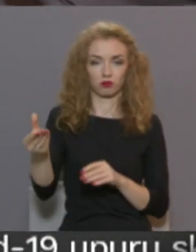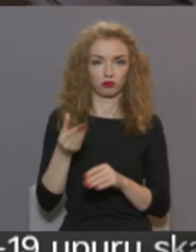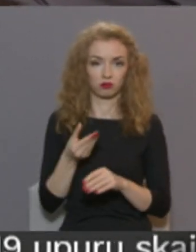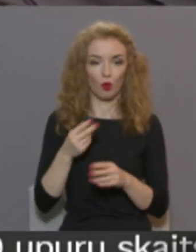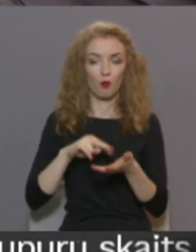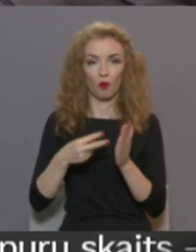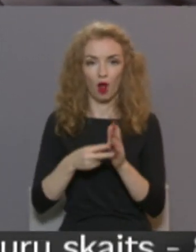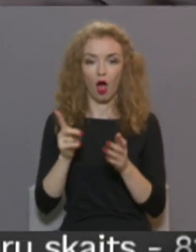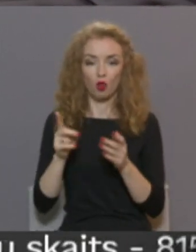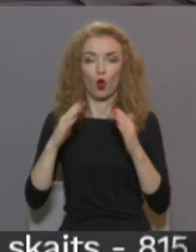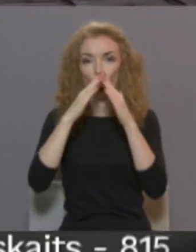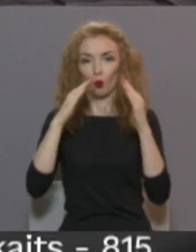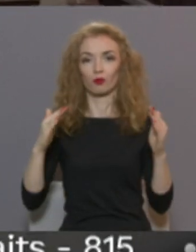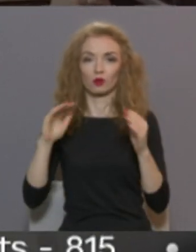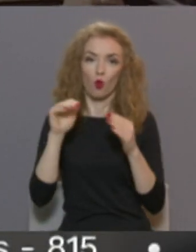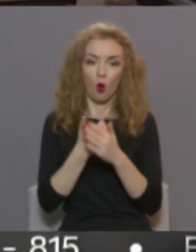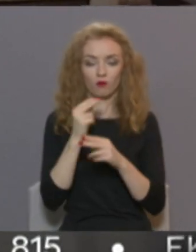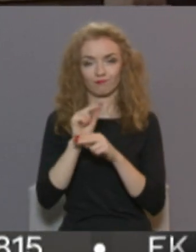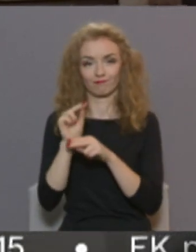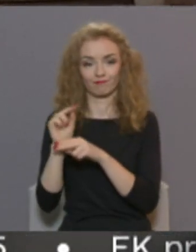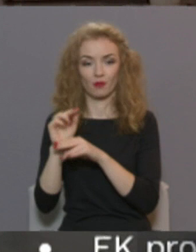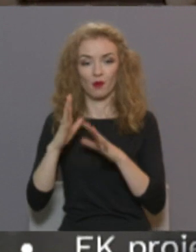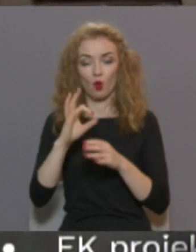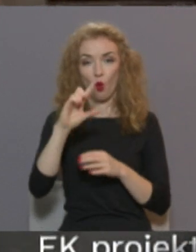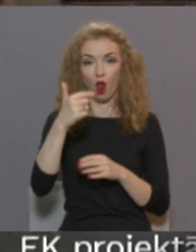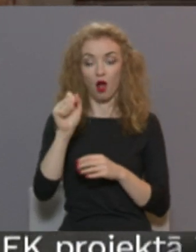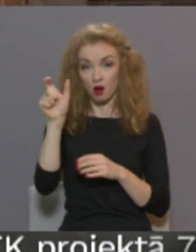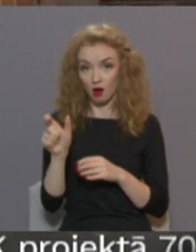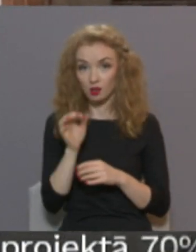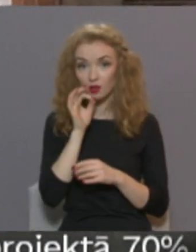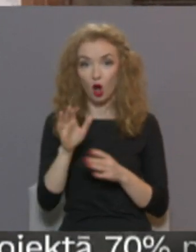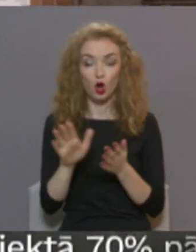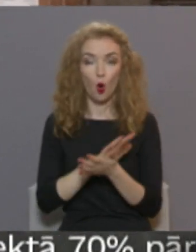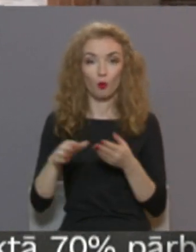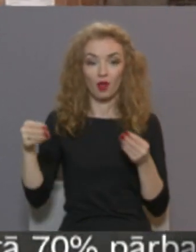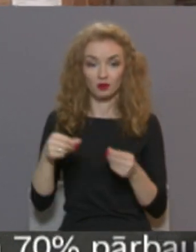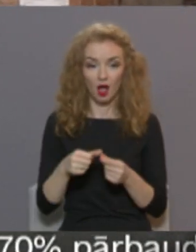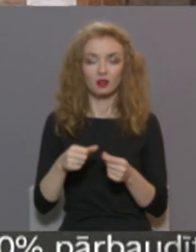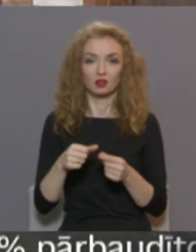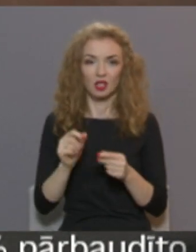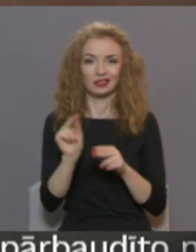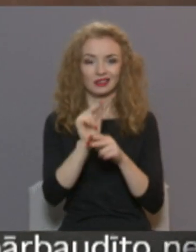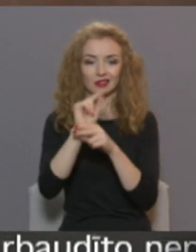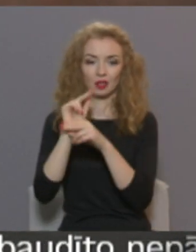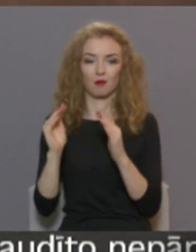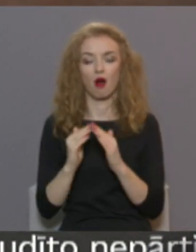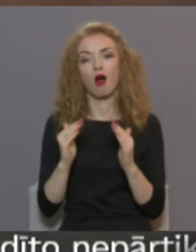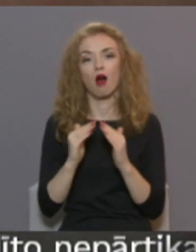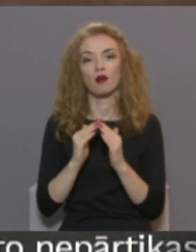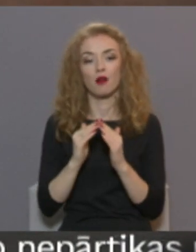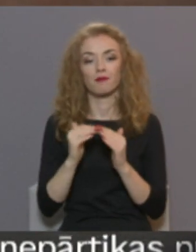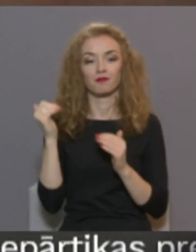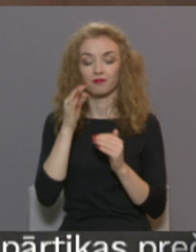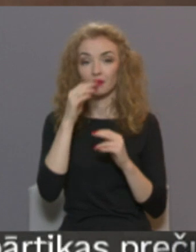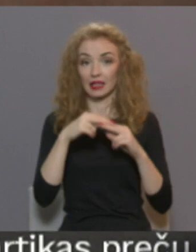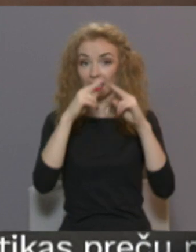plāno ieguldīt jumta atjaunošanā. Savukārt Olga norāda, ka ar kompensāciju seks jau radušās izmaksas. Pārveda